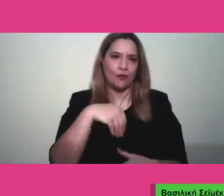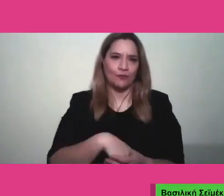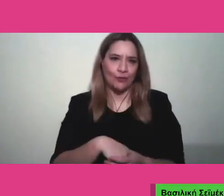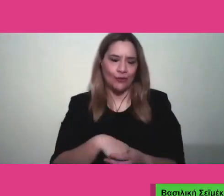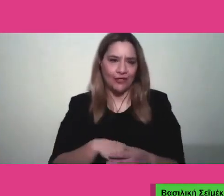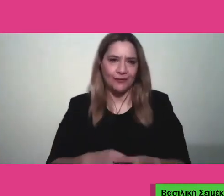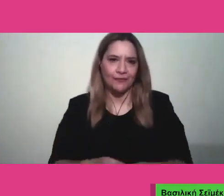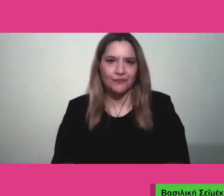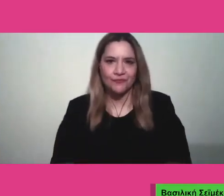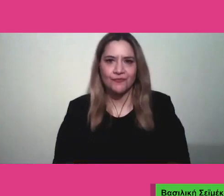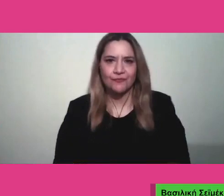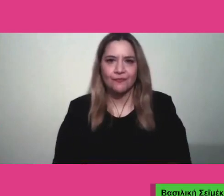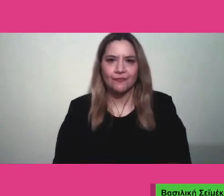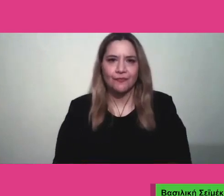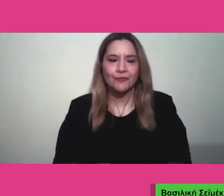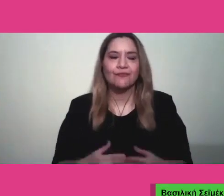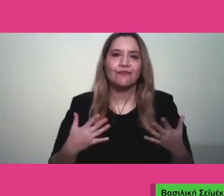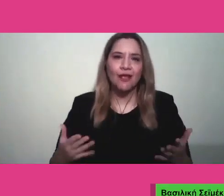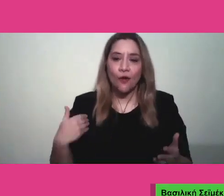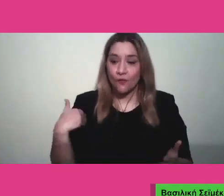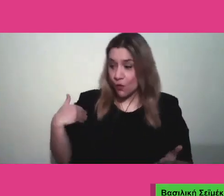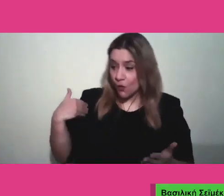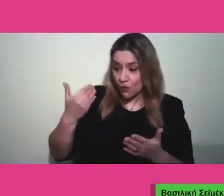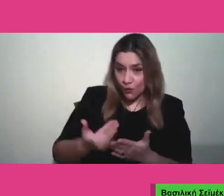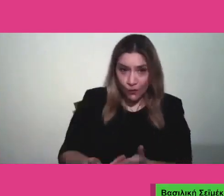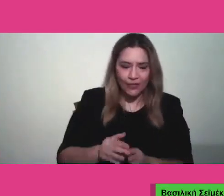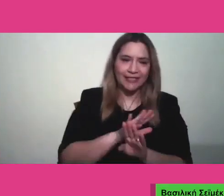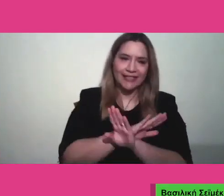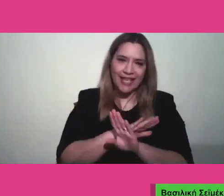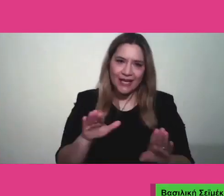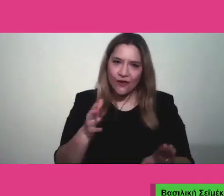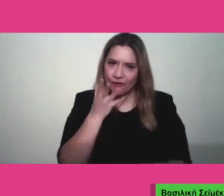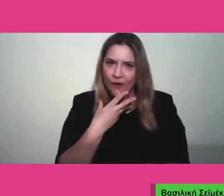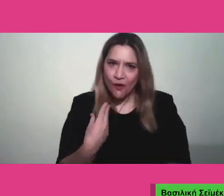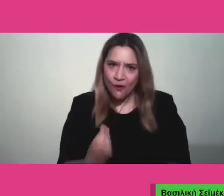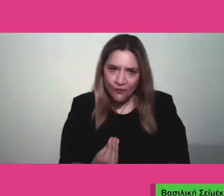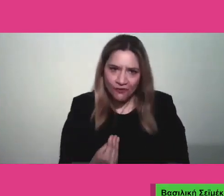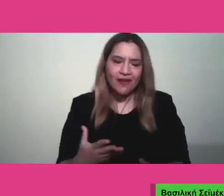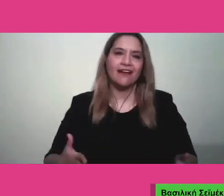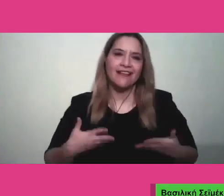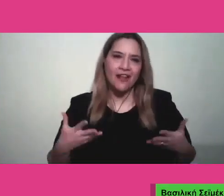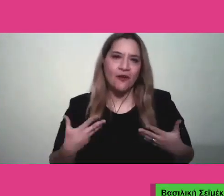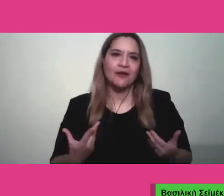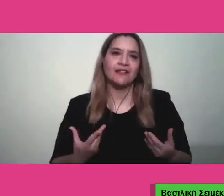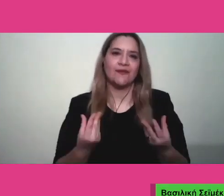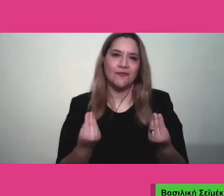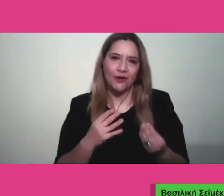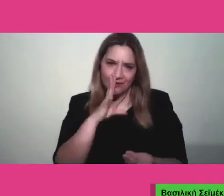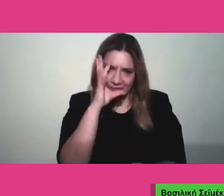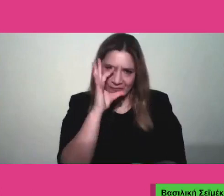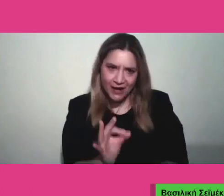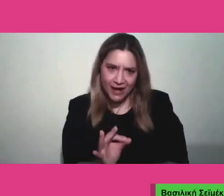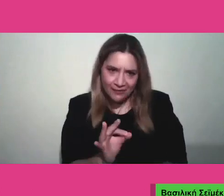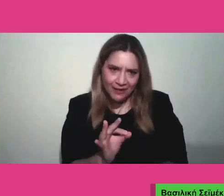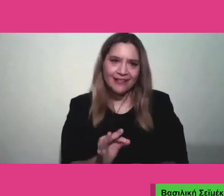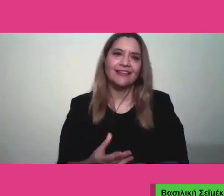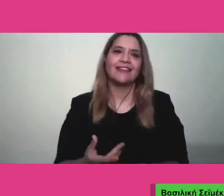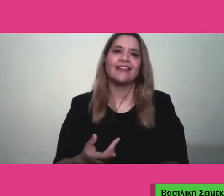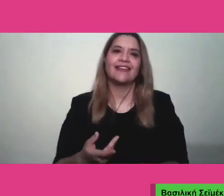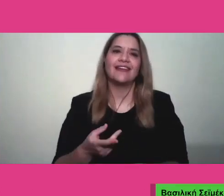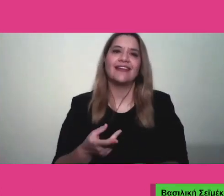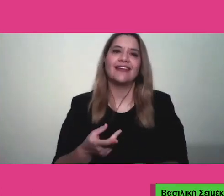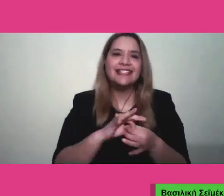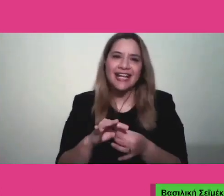όμορφα ένας κύκλος και χαιρόμαστε μαζί πολύ που είχαμε μαζί μας πολύ αξιόλογους